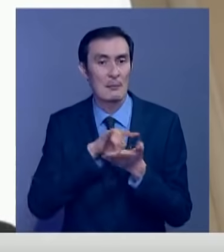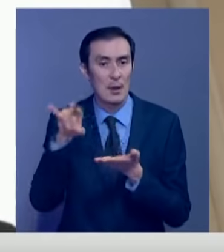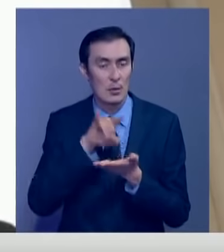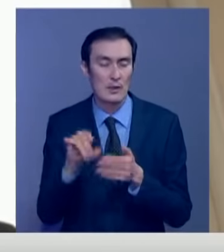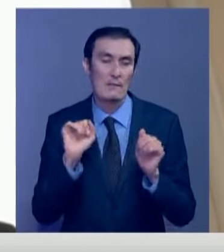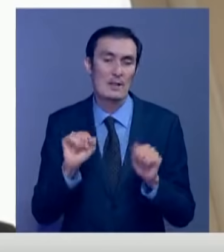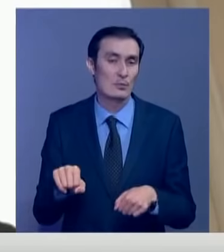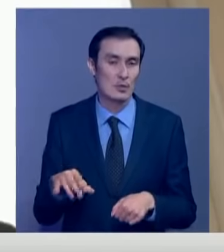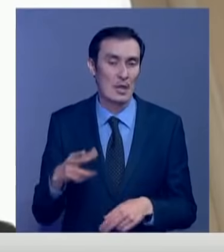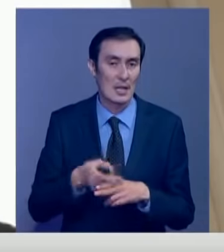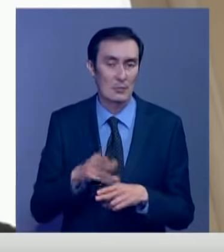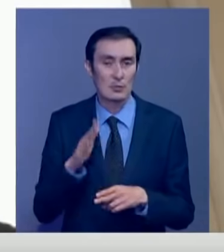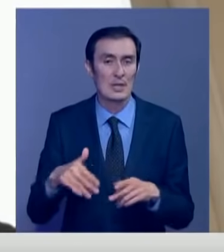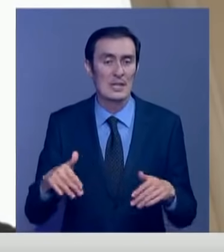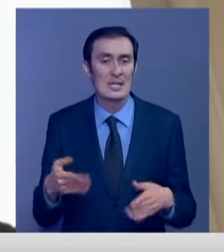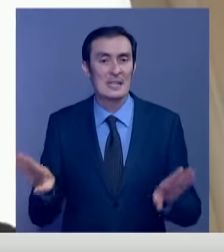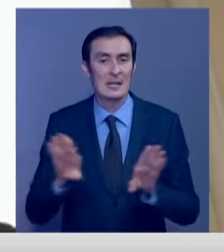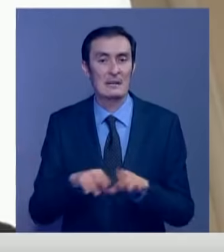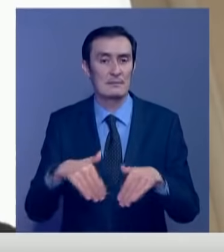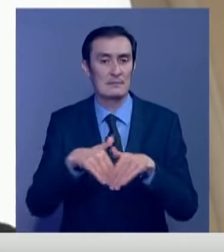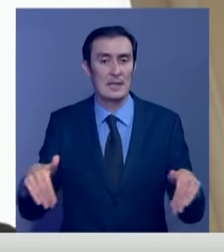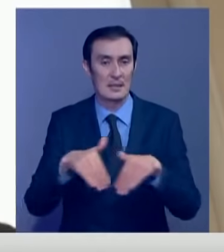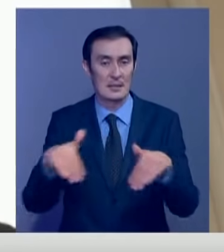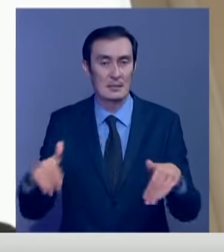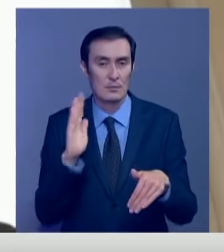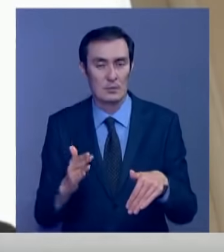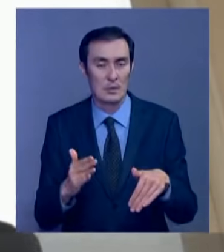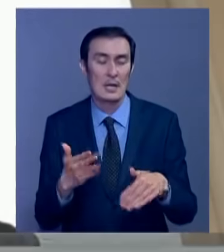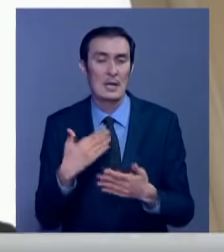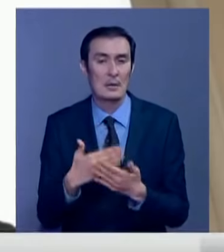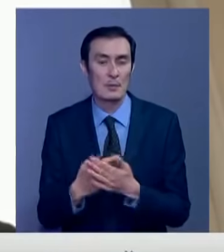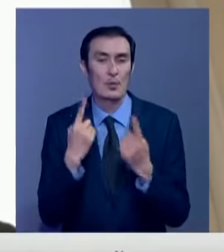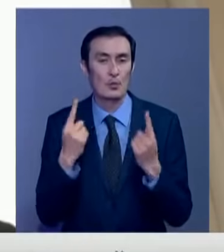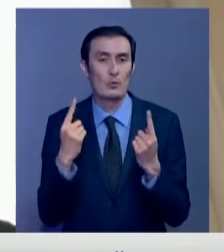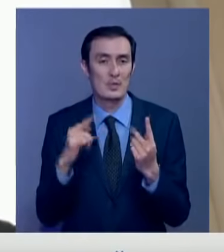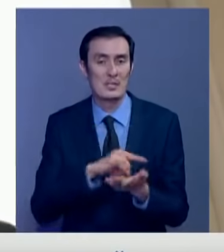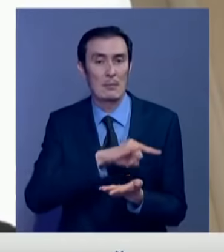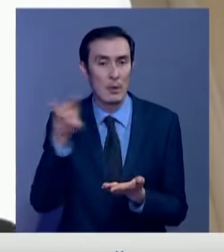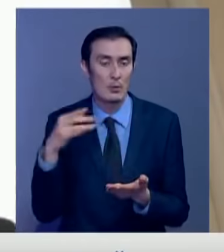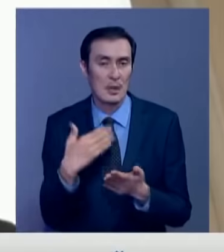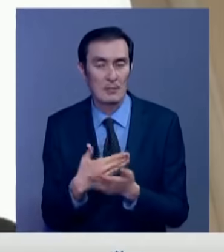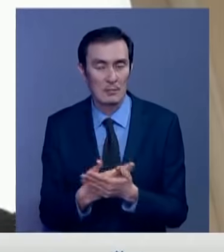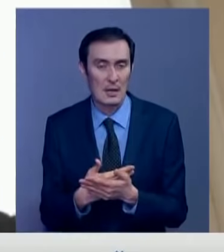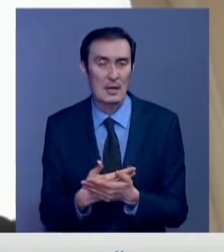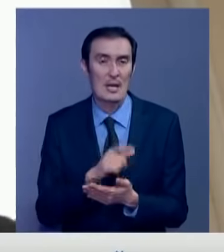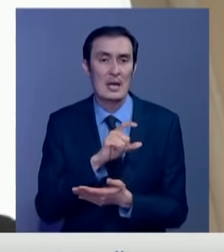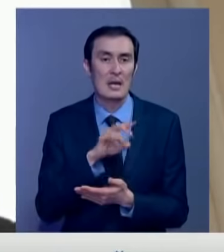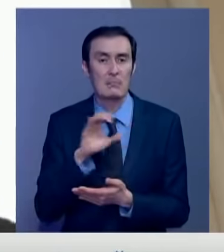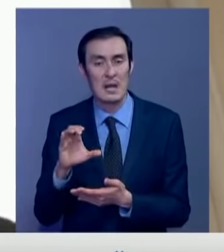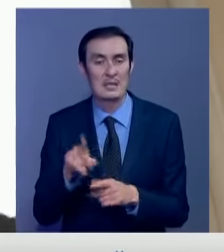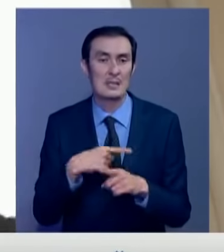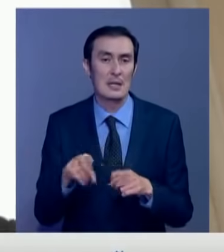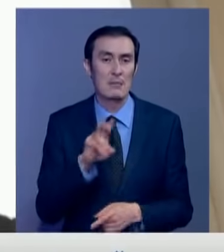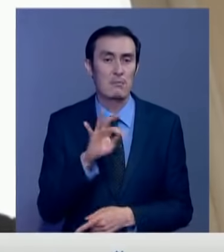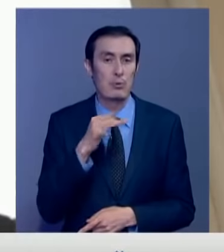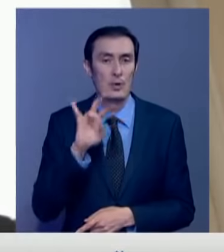всего, это будут блокироваться ряды. Если это будут крупные воздушные суда, например, Airbus или Boeing,